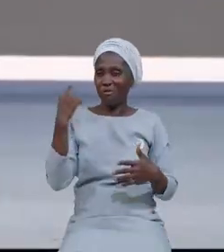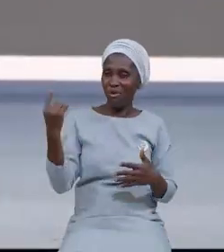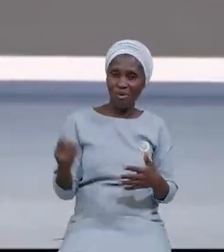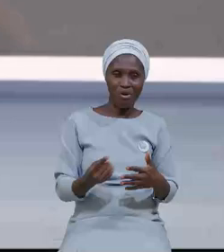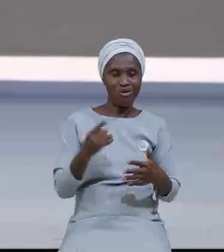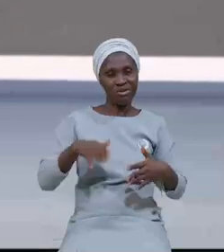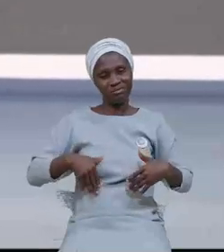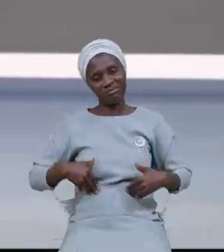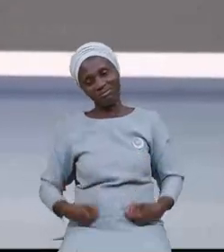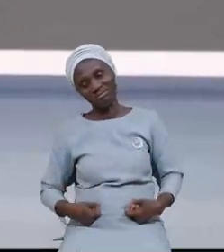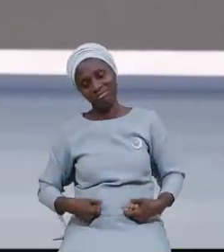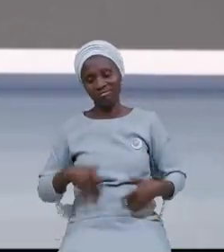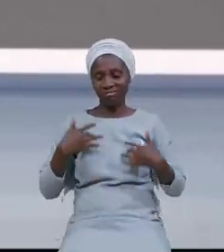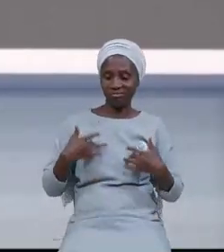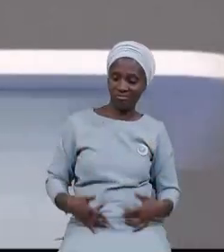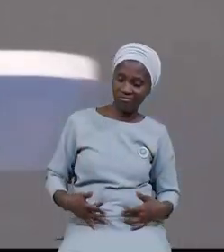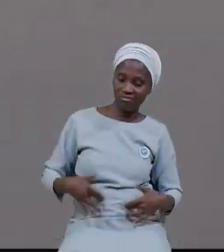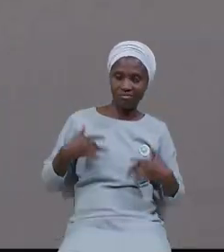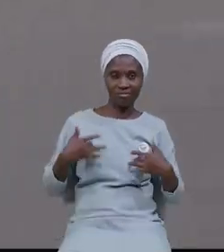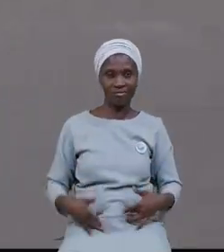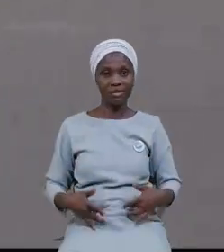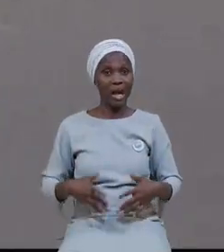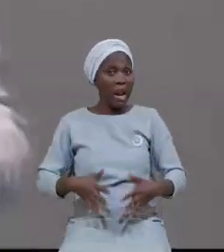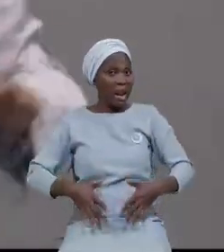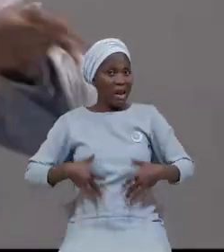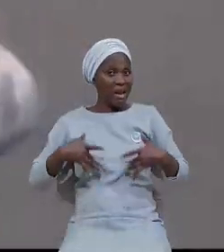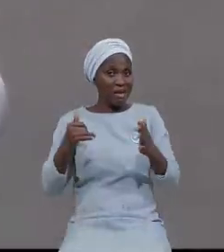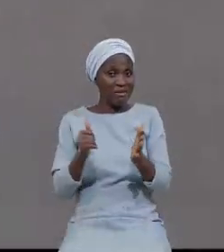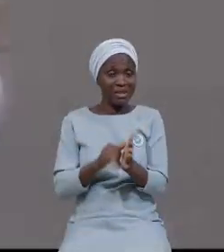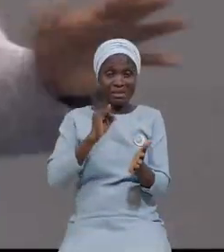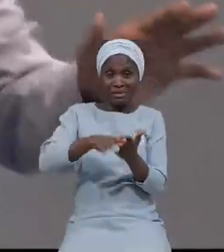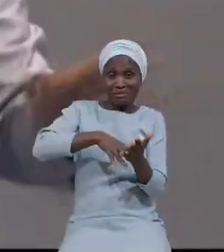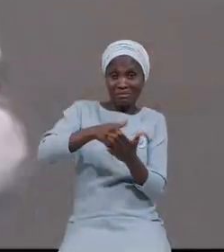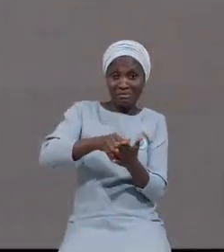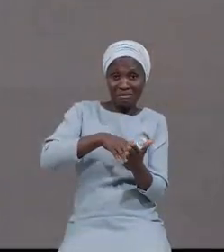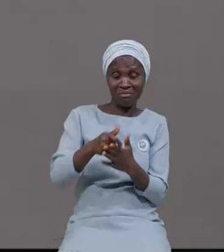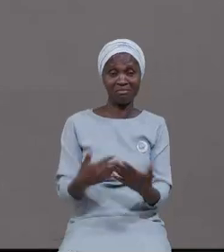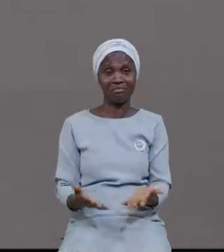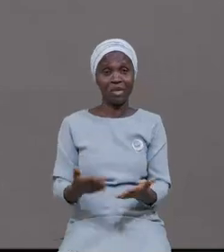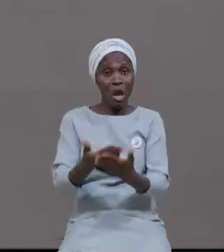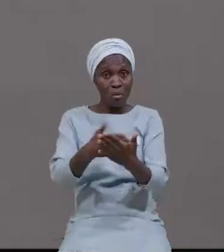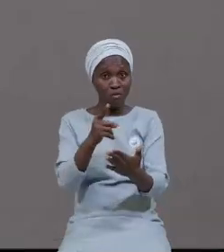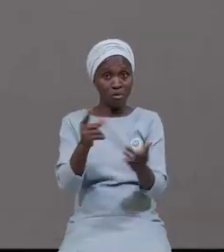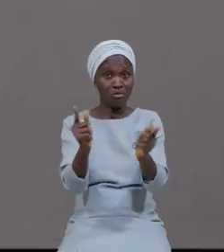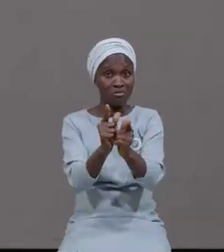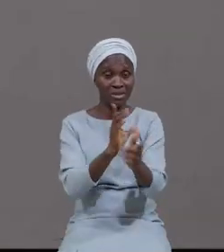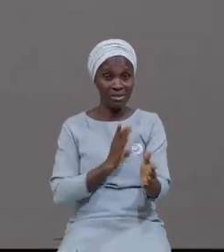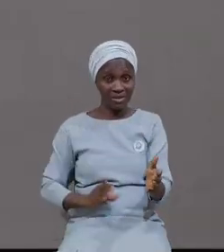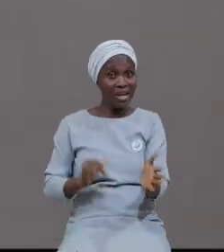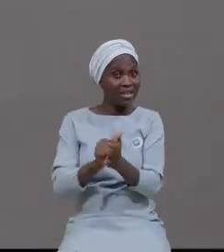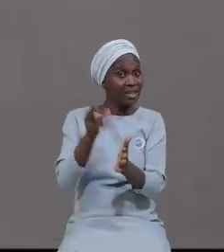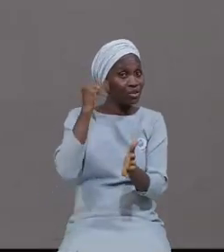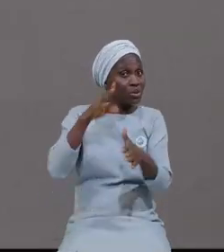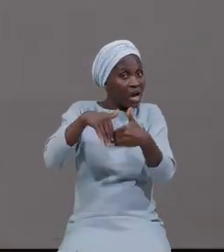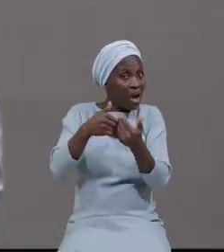toujours fatigué fatigué la vie d'épuisement avant de venir à Christ